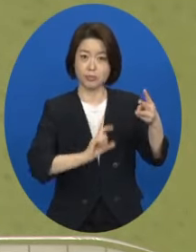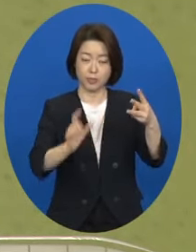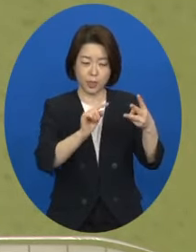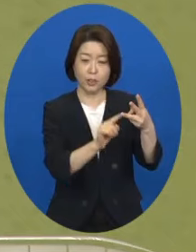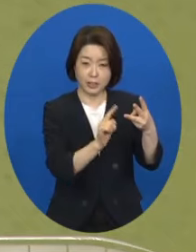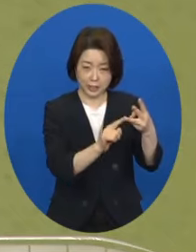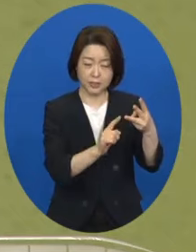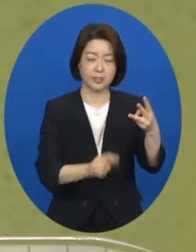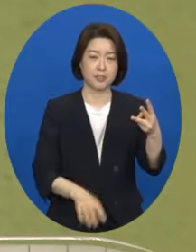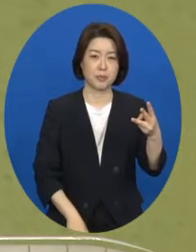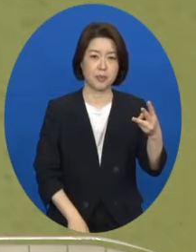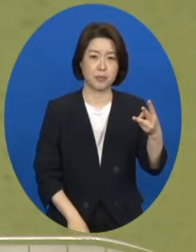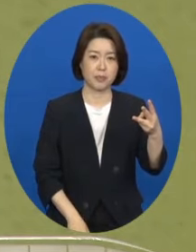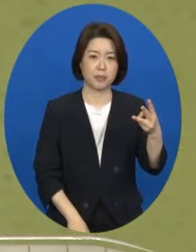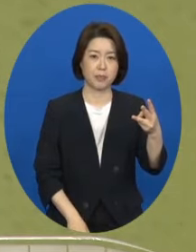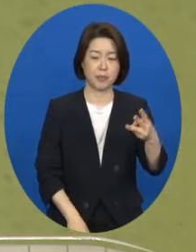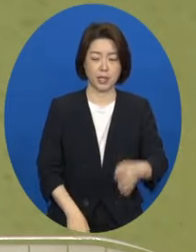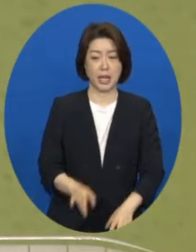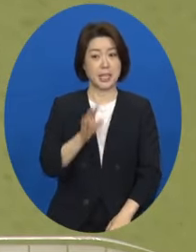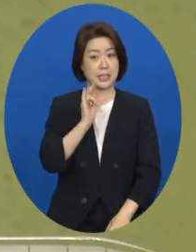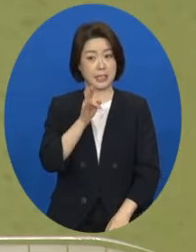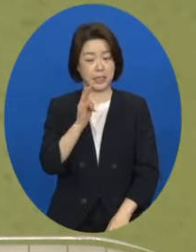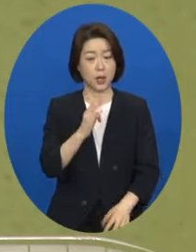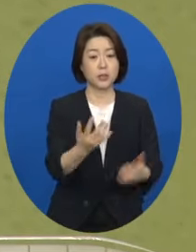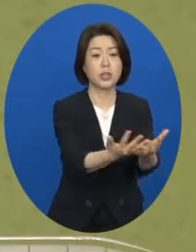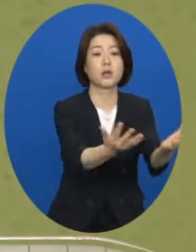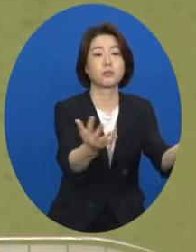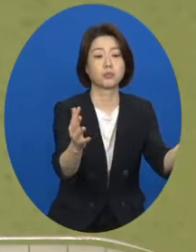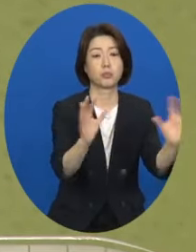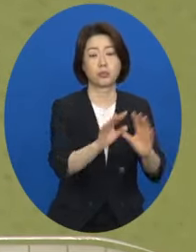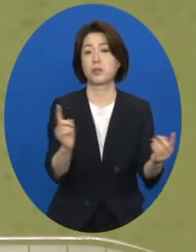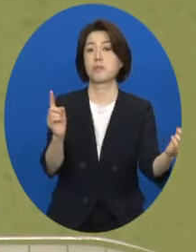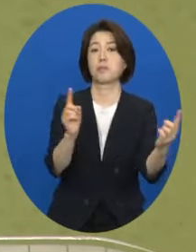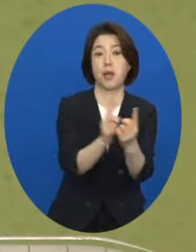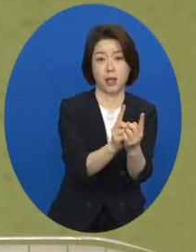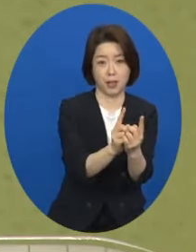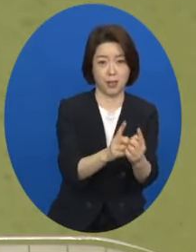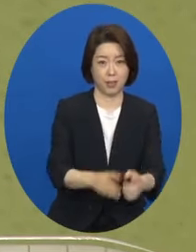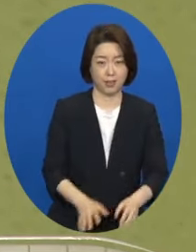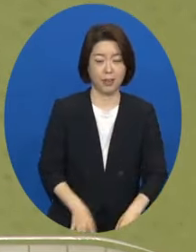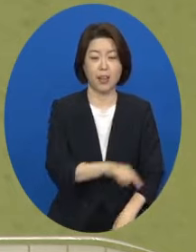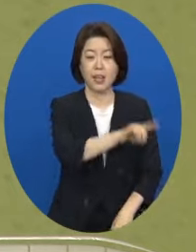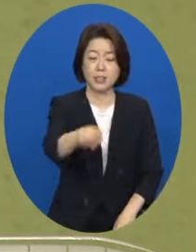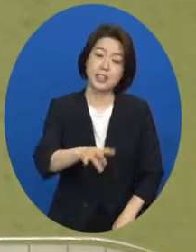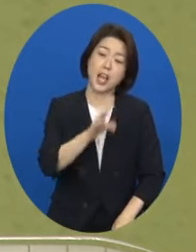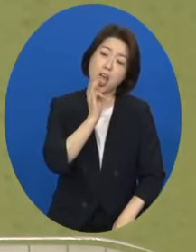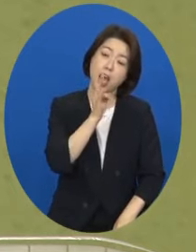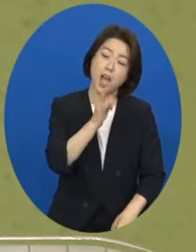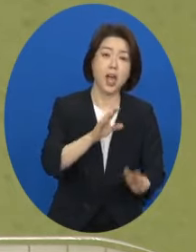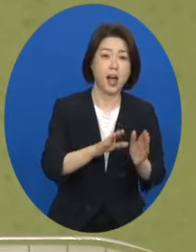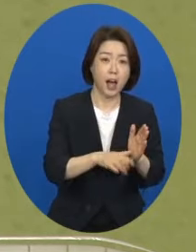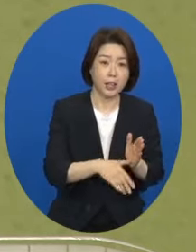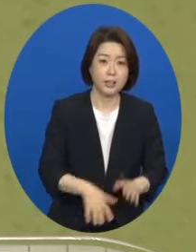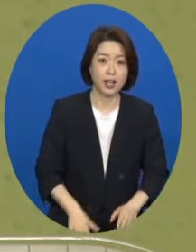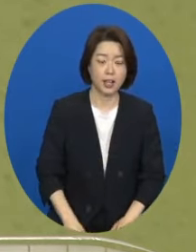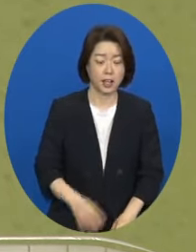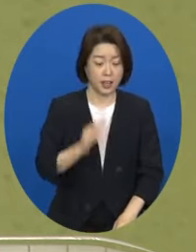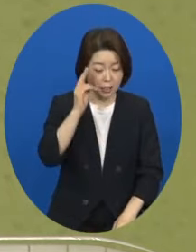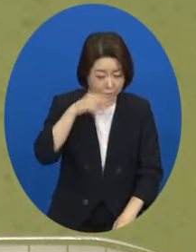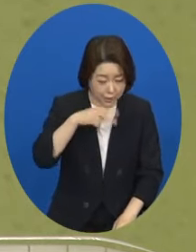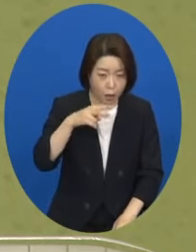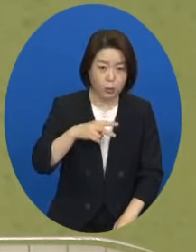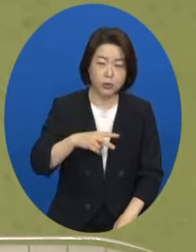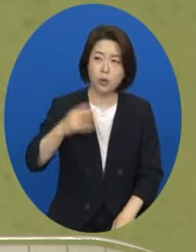번째 증거를 주시는데, 예언자의 무리들을 만나게 될 텐데 그들이 예언을 할 때에 사울도 주님의